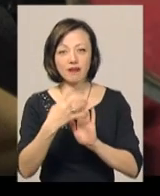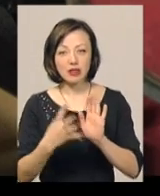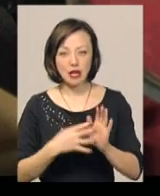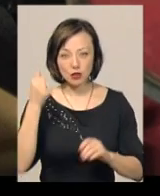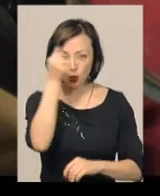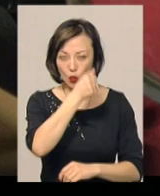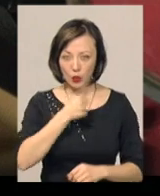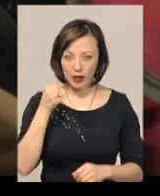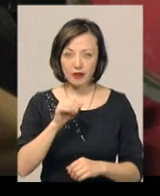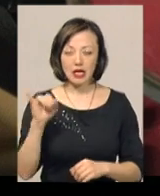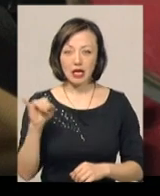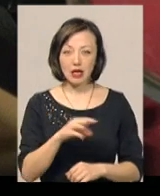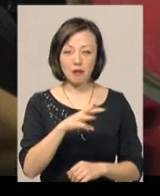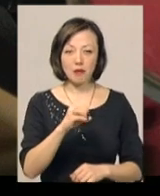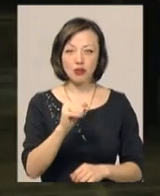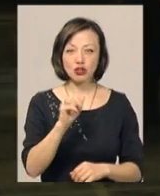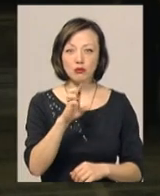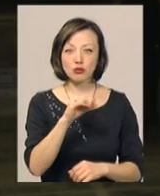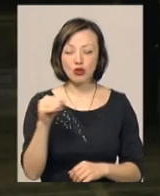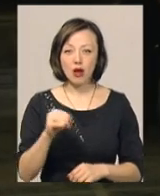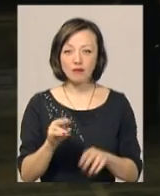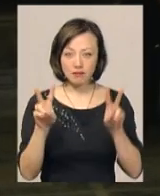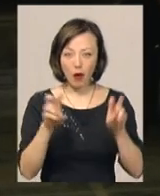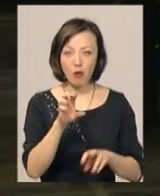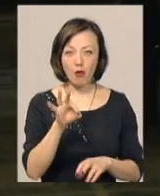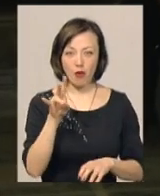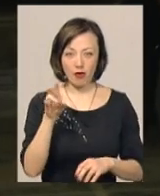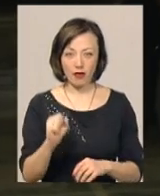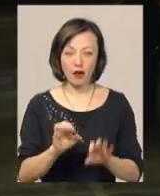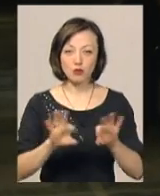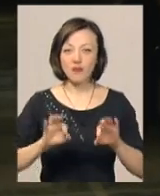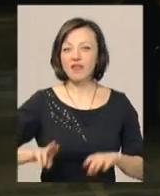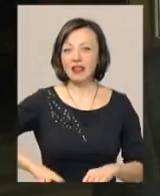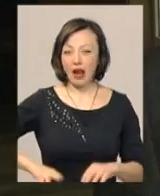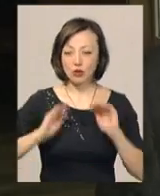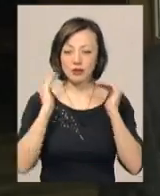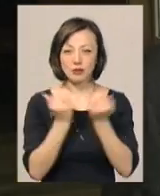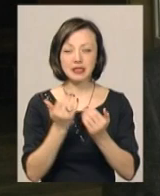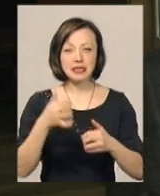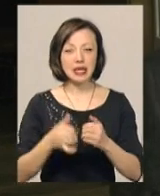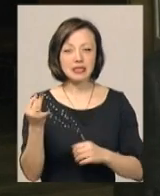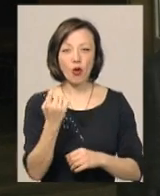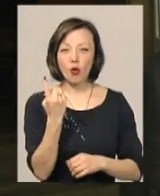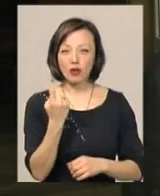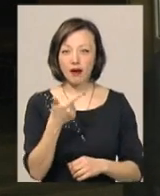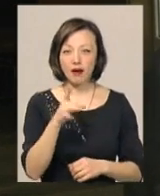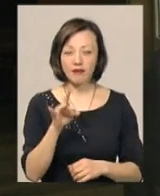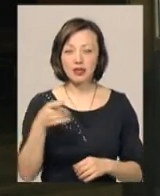1918-1919 років та меджибіськими бонами. Як розповів директор заповідника Олег Погорілець, серед цікавинок – 1